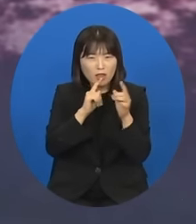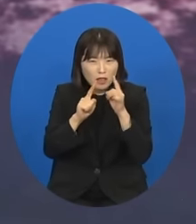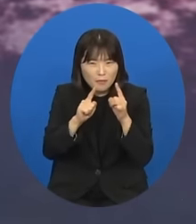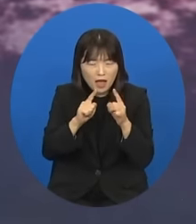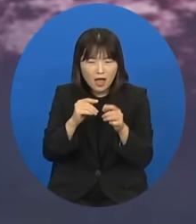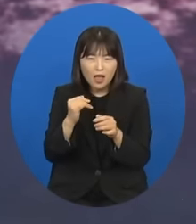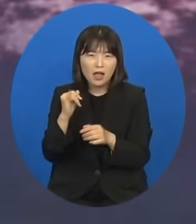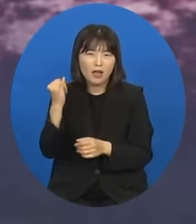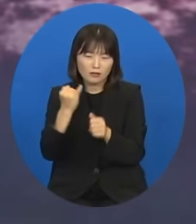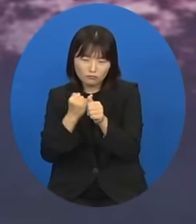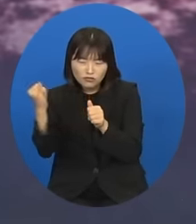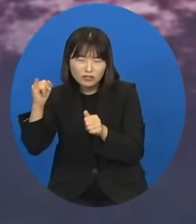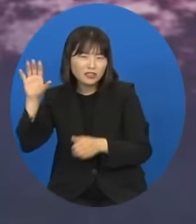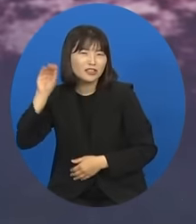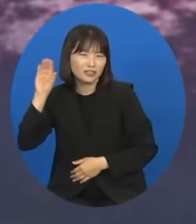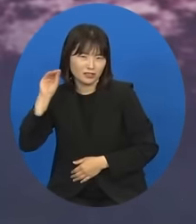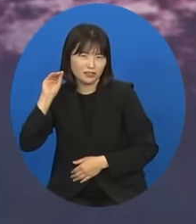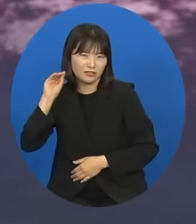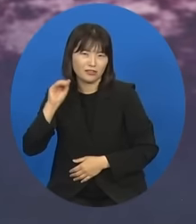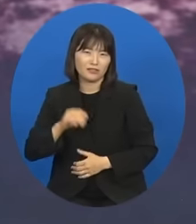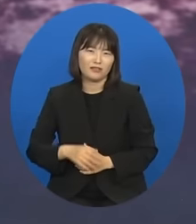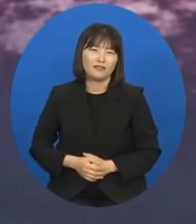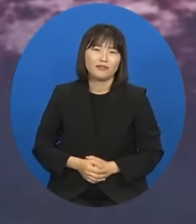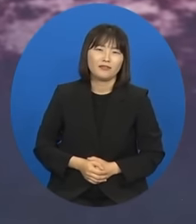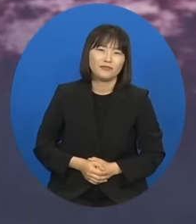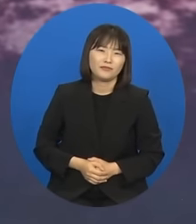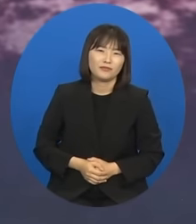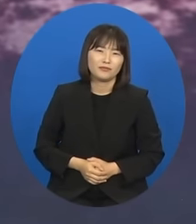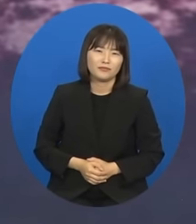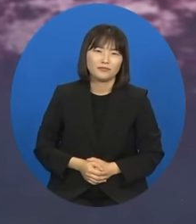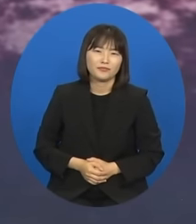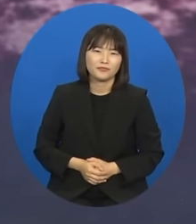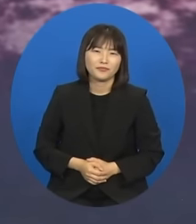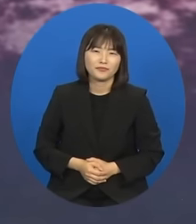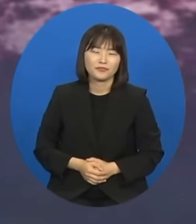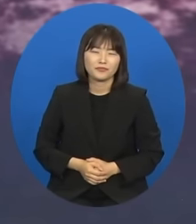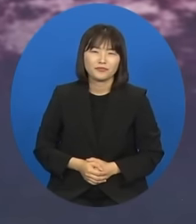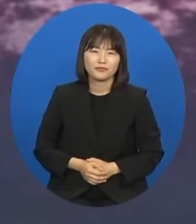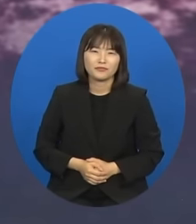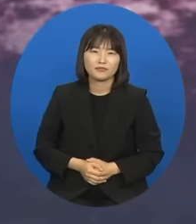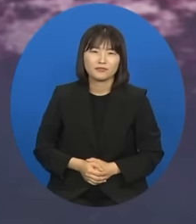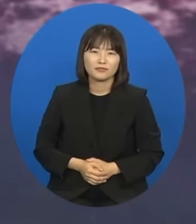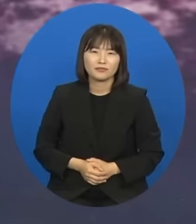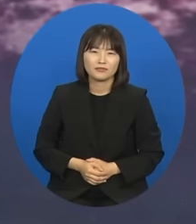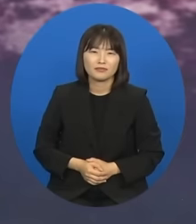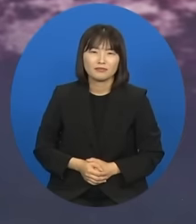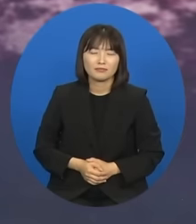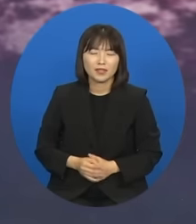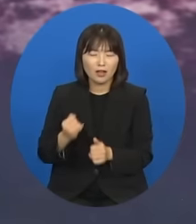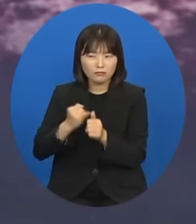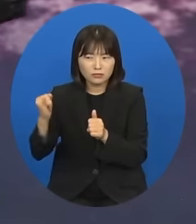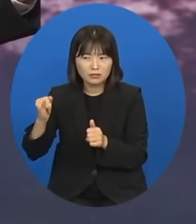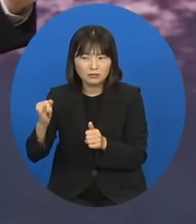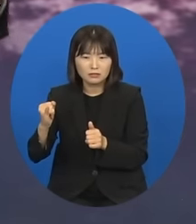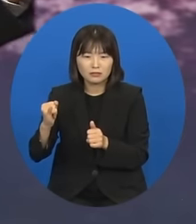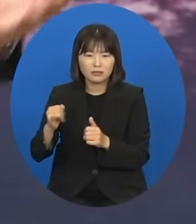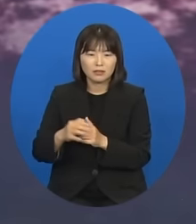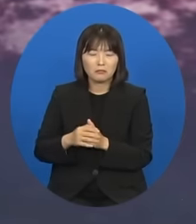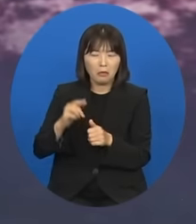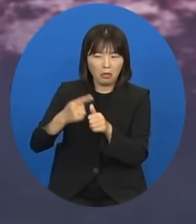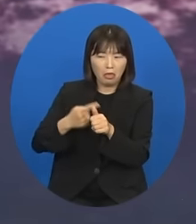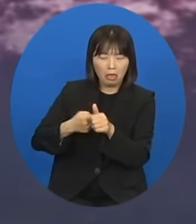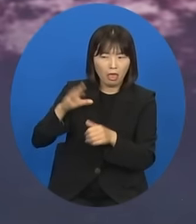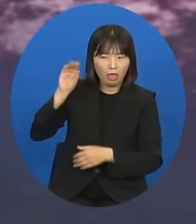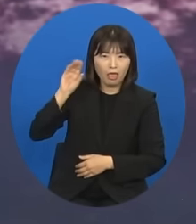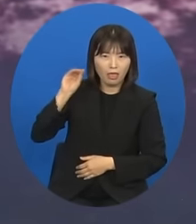듣습니다 기가 막게 듣습니다 어떻게 된 거야 아니 뭐 다 알아 듣는 거야 그냥 옆에서 뭐 그냥 내가 들으려고 한 거 아닌데들은